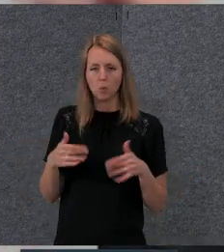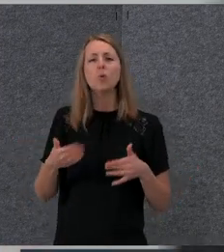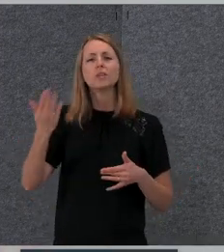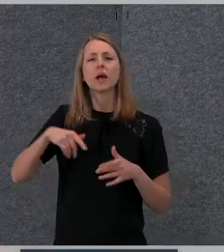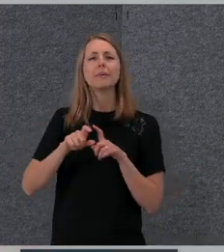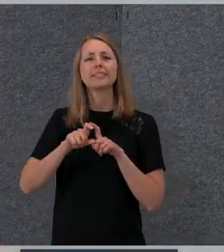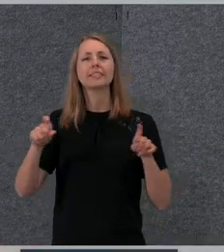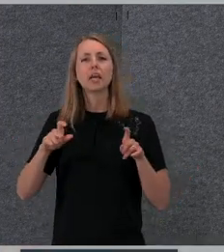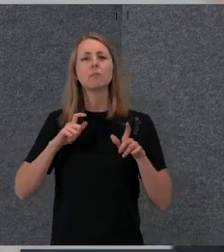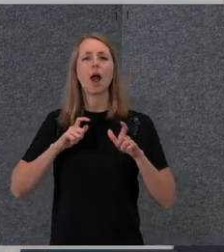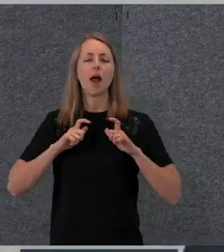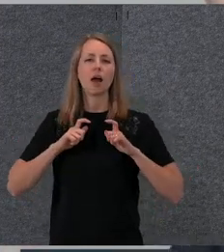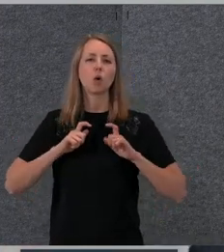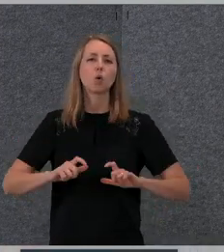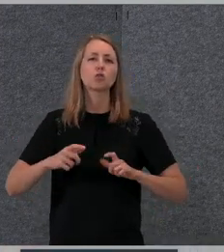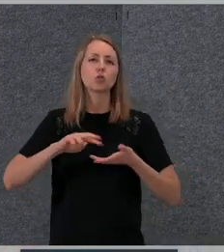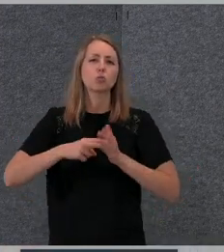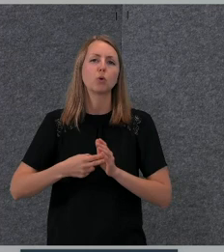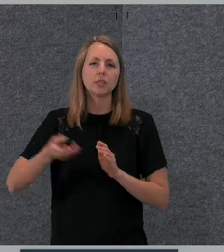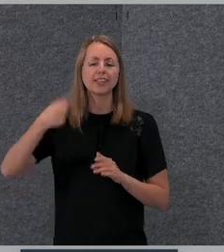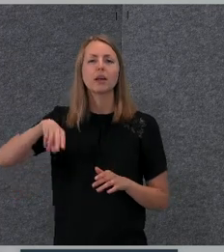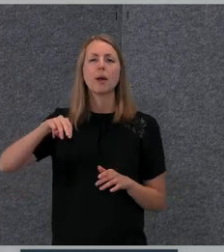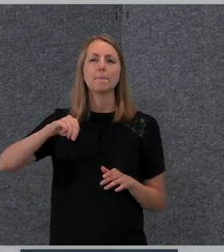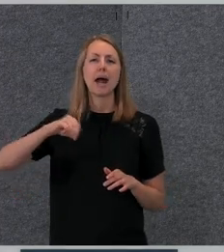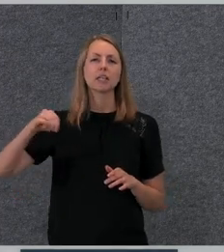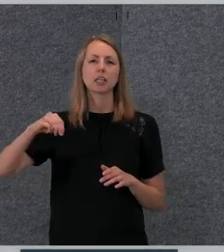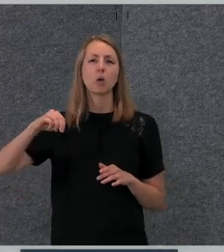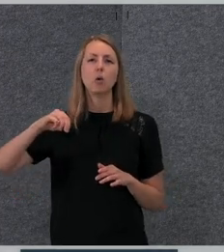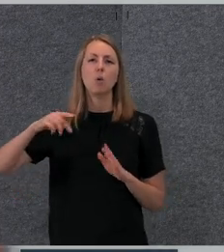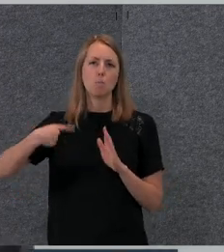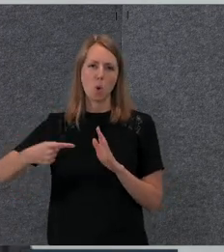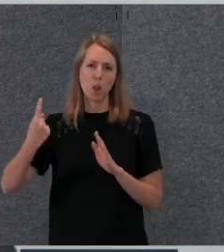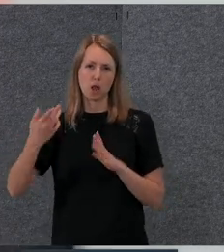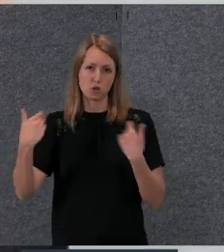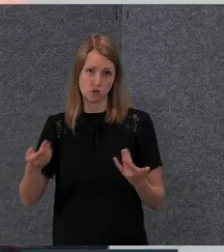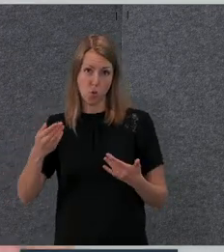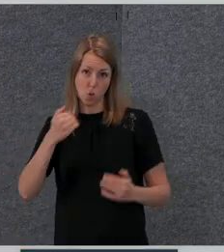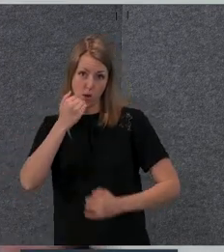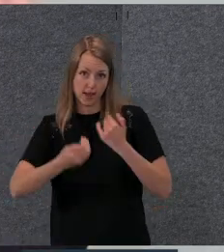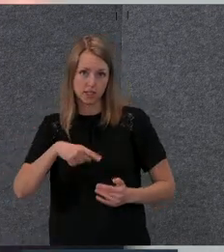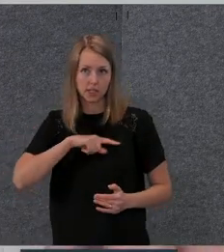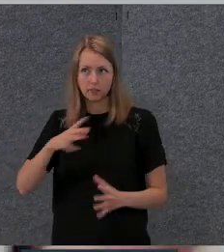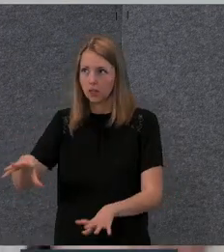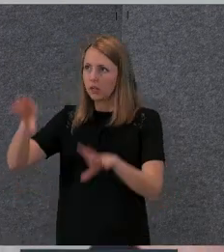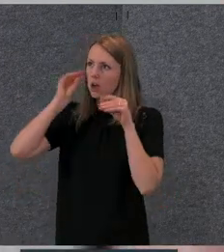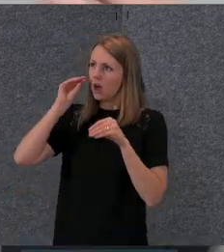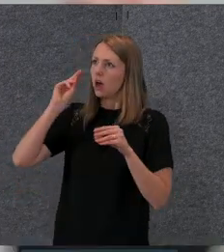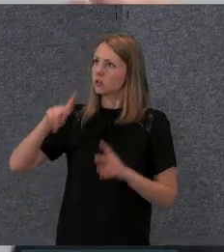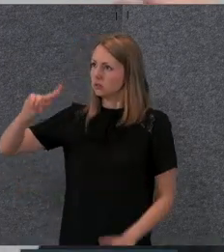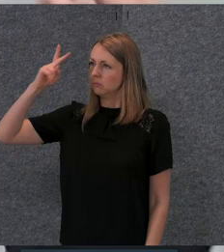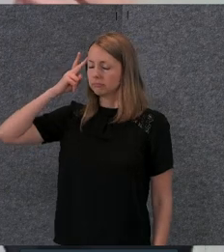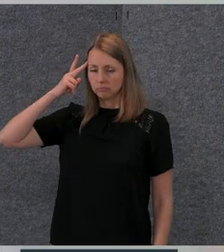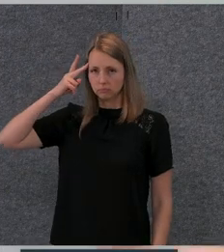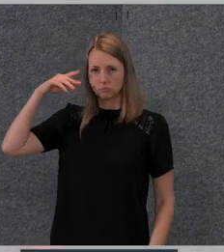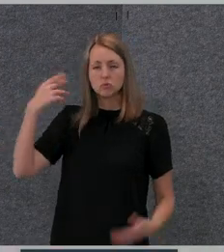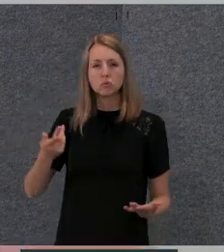Rüstungspolitik. Martin Niemöller hat damals einen Satz formuliert, der sich in mich eingefressen hat, eingebrannt hat. Das ist ein